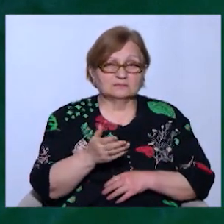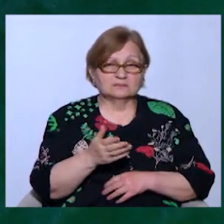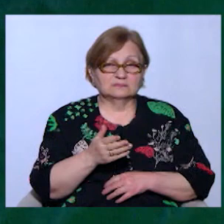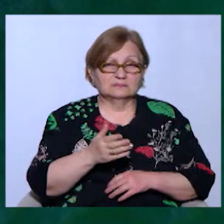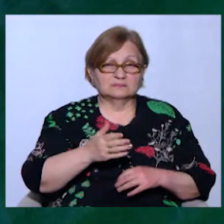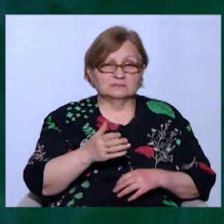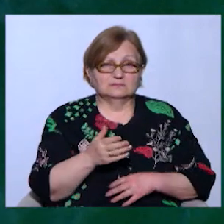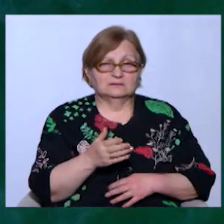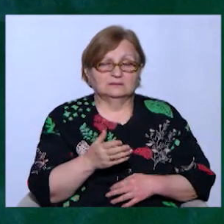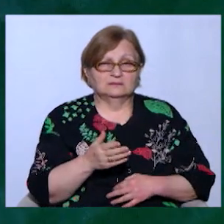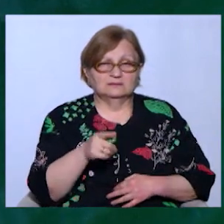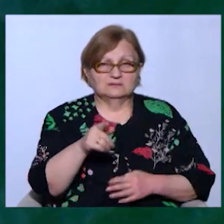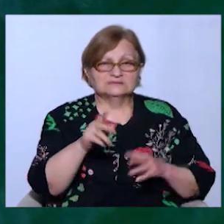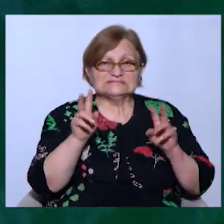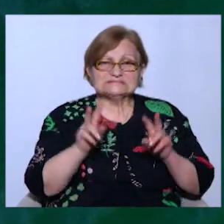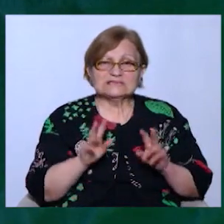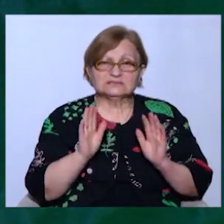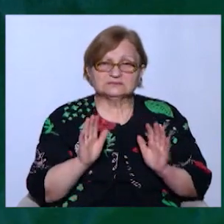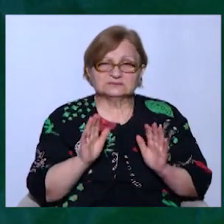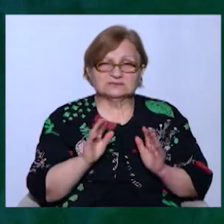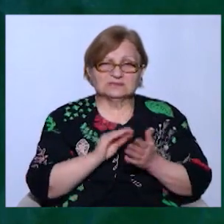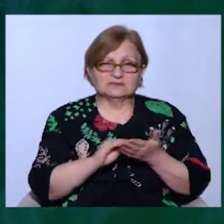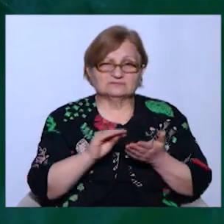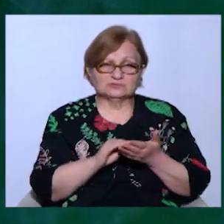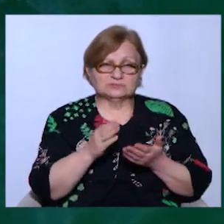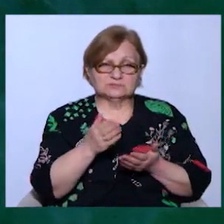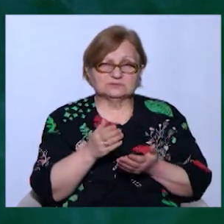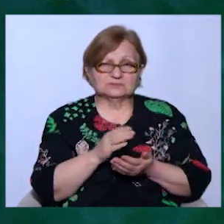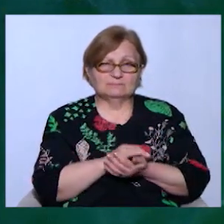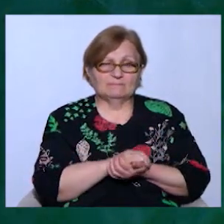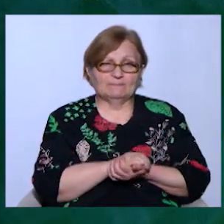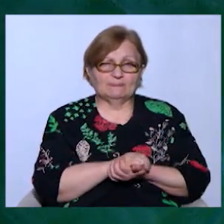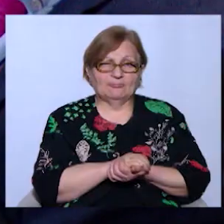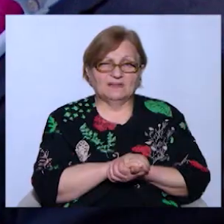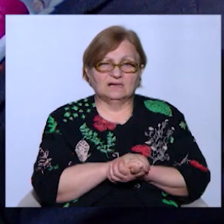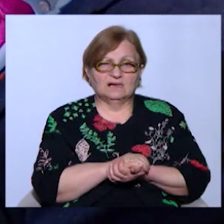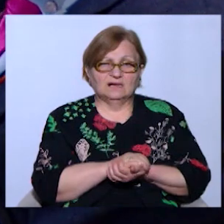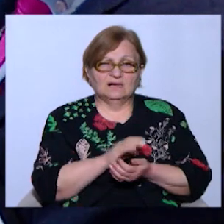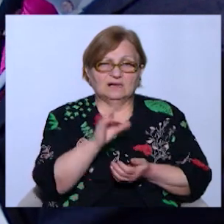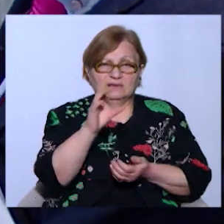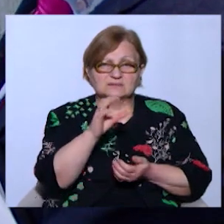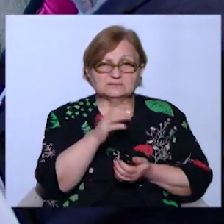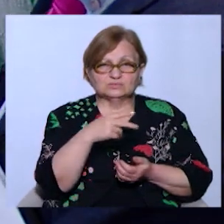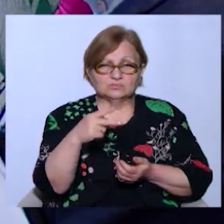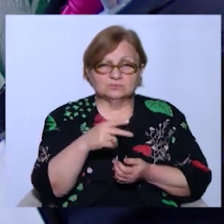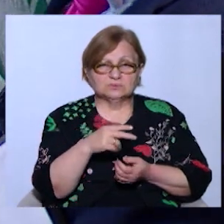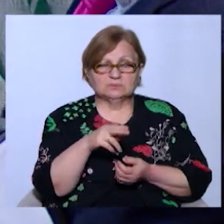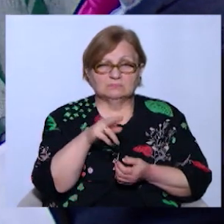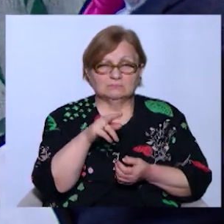რაღაცის მიღების, რომელიც წესი, რომელიც ჩაწერილი ასოებით, ხო? ესი არის